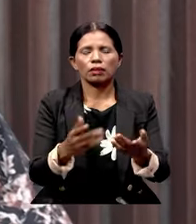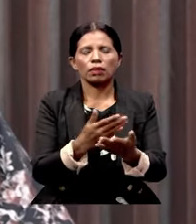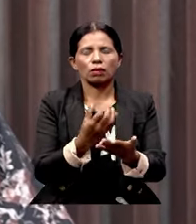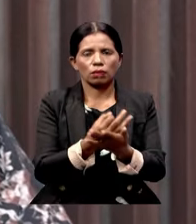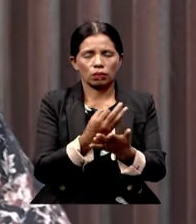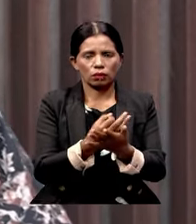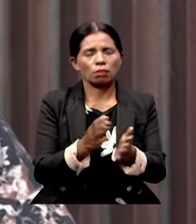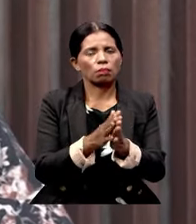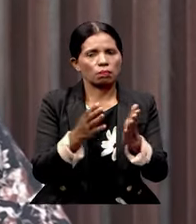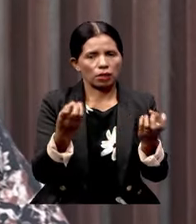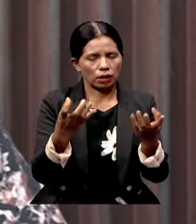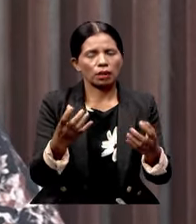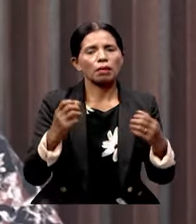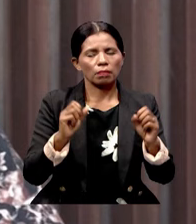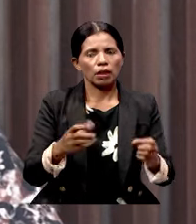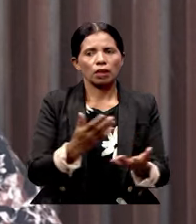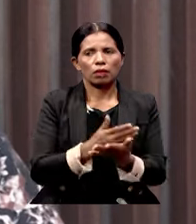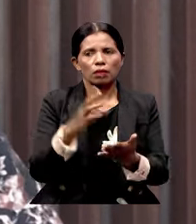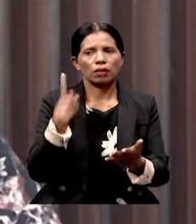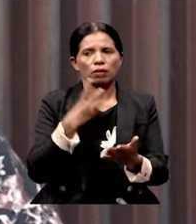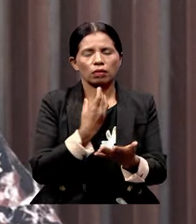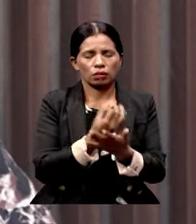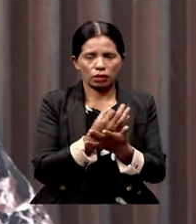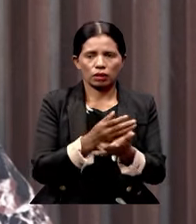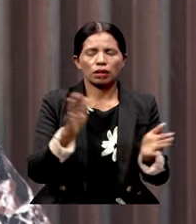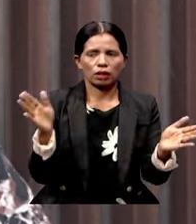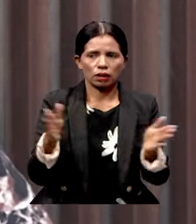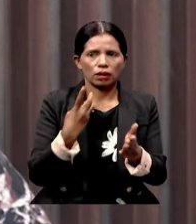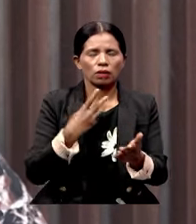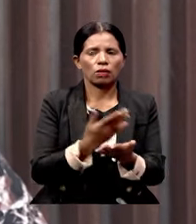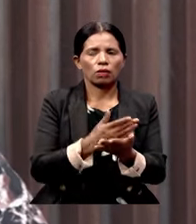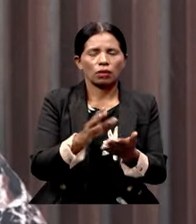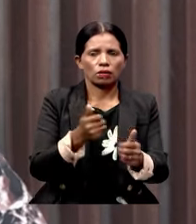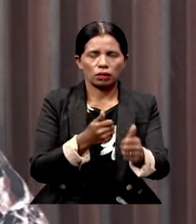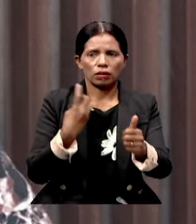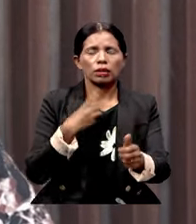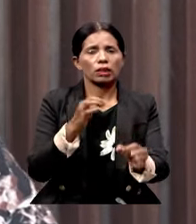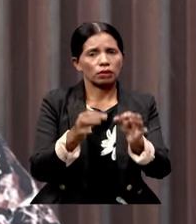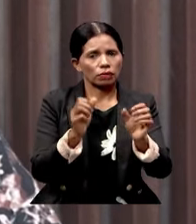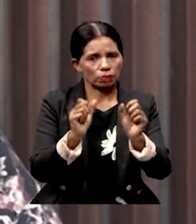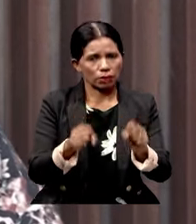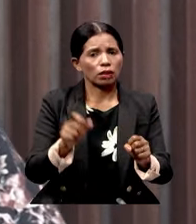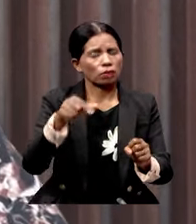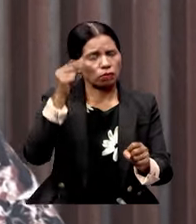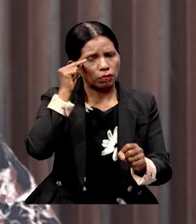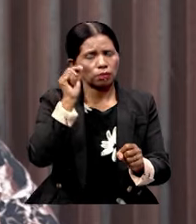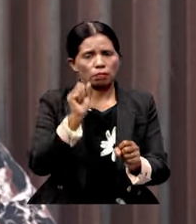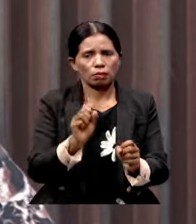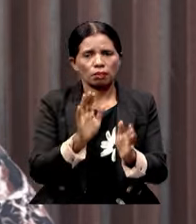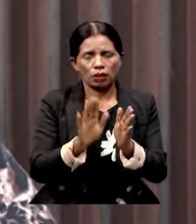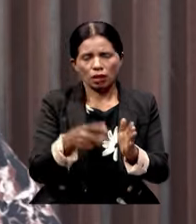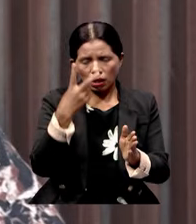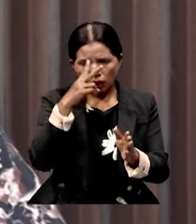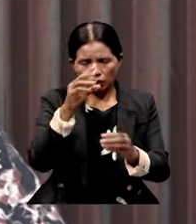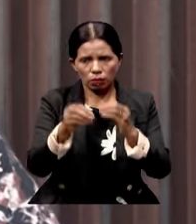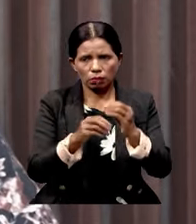modal bot kan bele agora ite ne kios kik ne ita. Sosa tu ritan. Ne bisa berkarir gubernur belah. Saya awas buat ne be mau